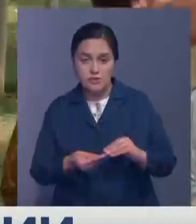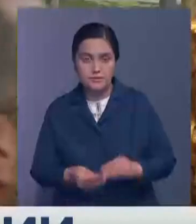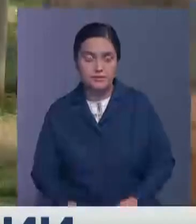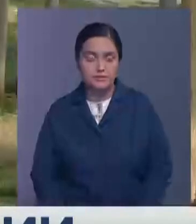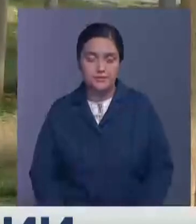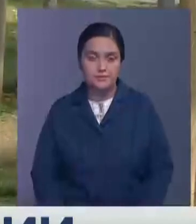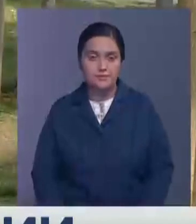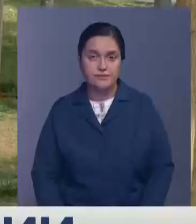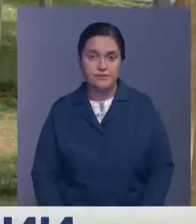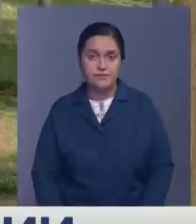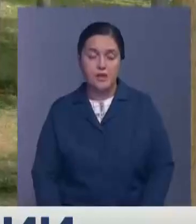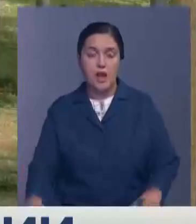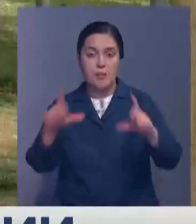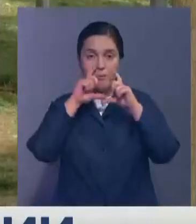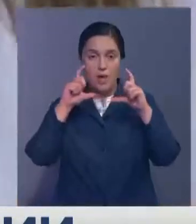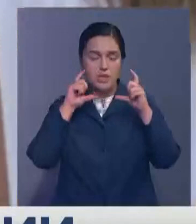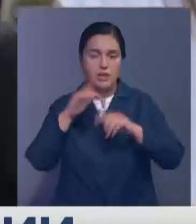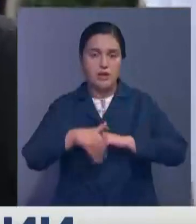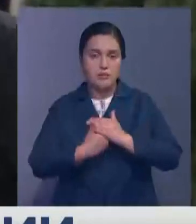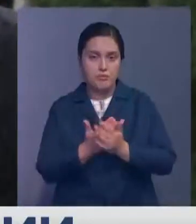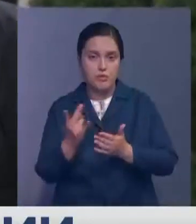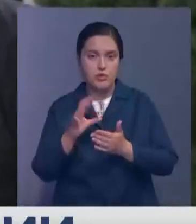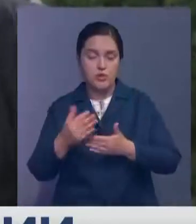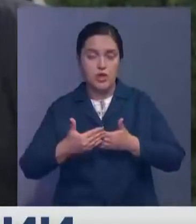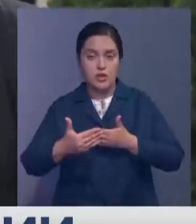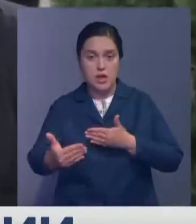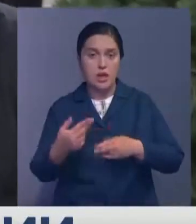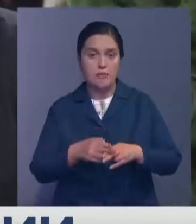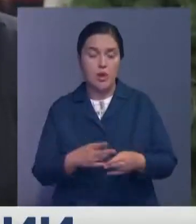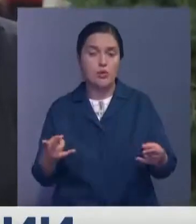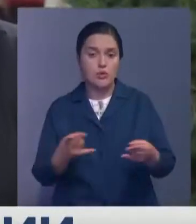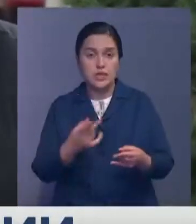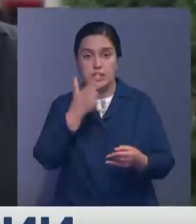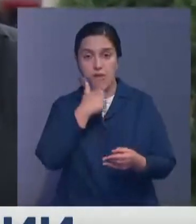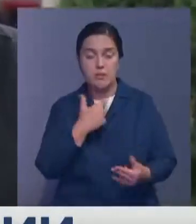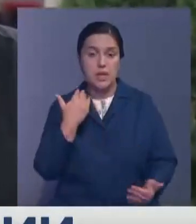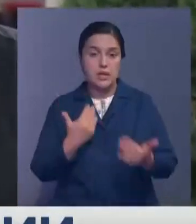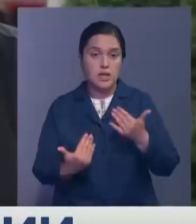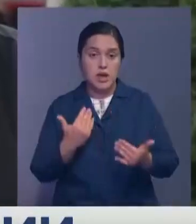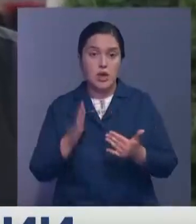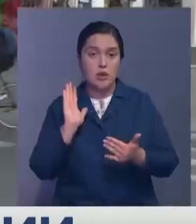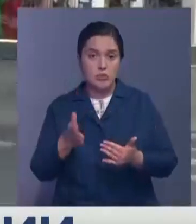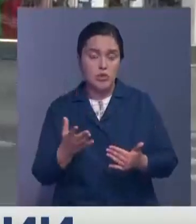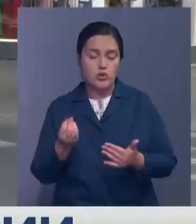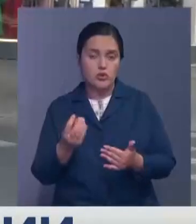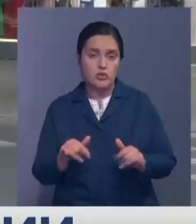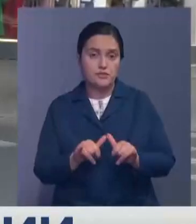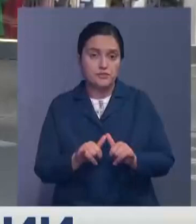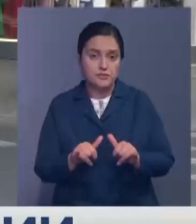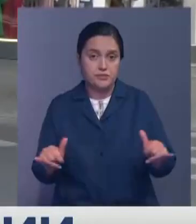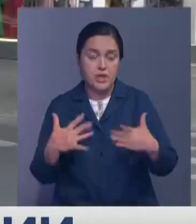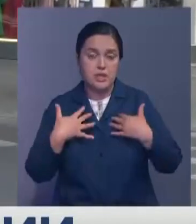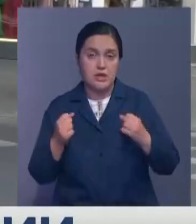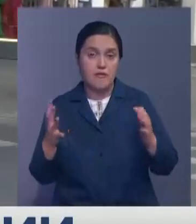Власти настаивают, маски, гигиена, социальная дистанция – все это необходимо соблюдать, иначе начнется неконтролируемый рост и